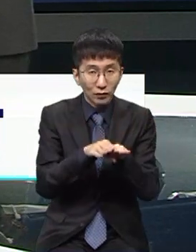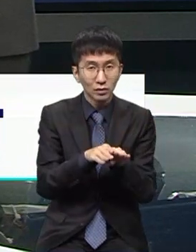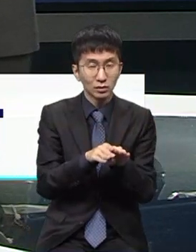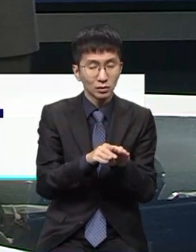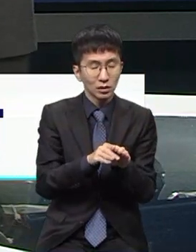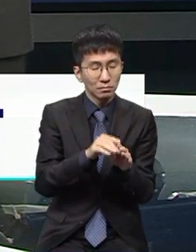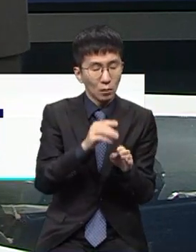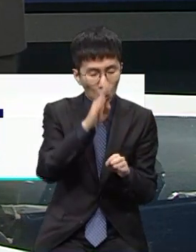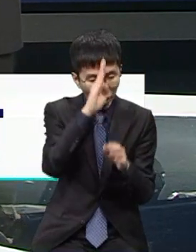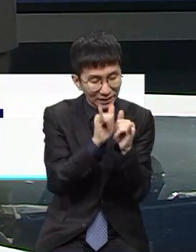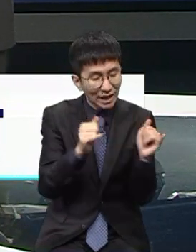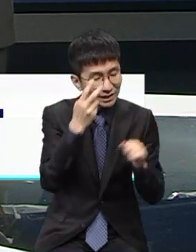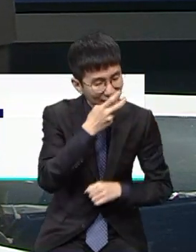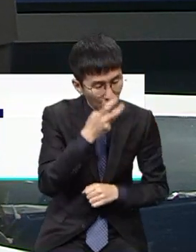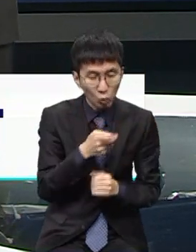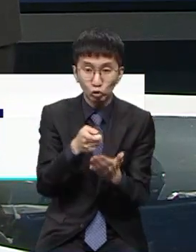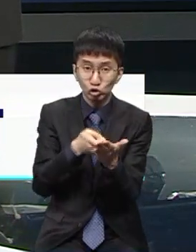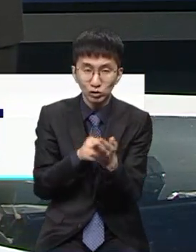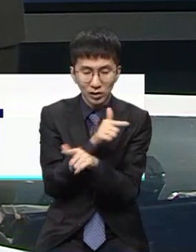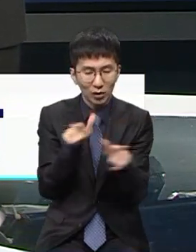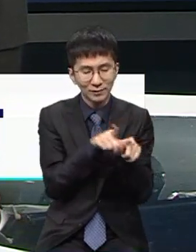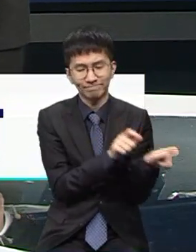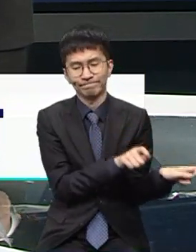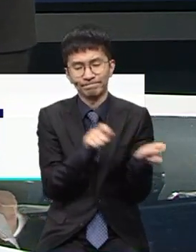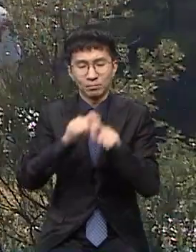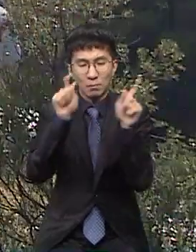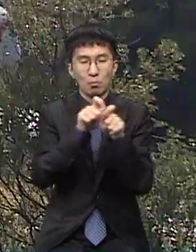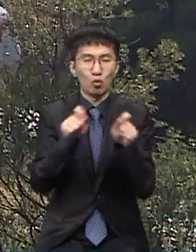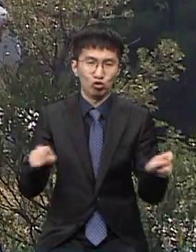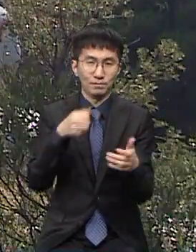연기했습니다. 계속해서 KBC 이형길 기자입니다.